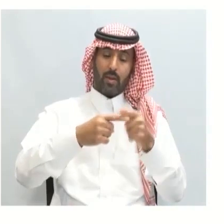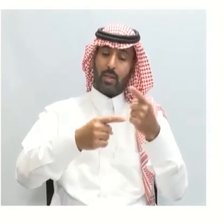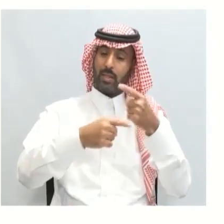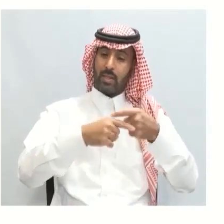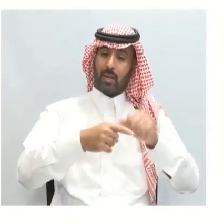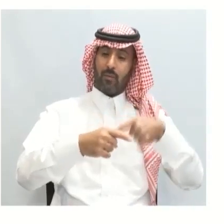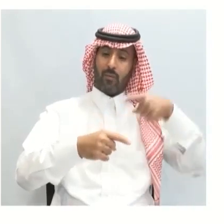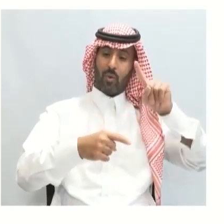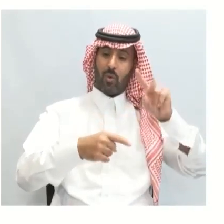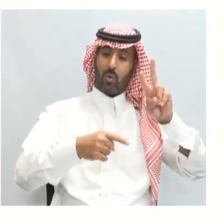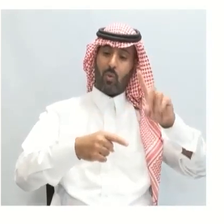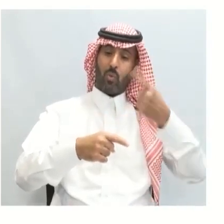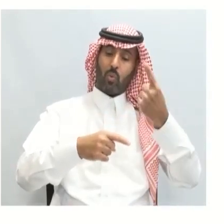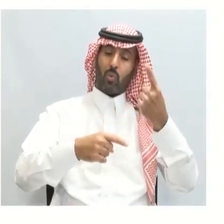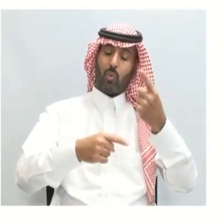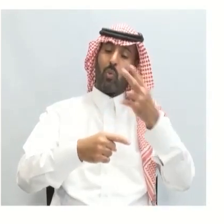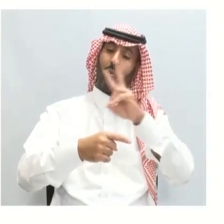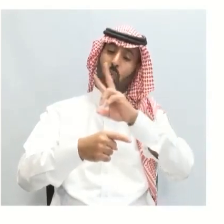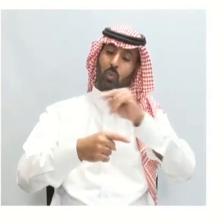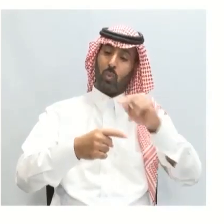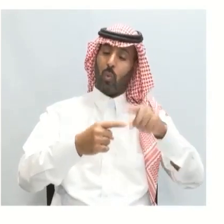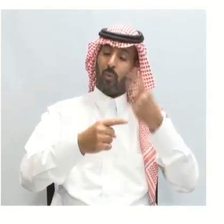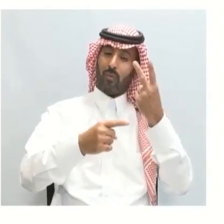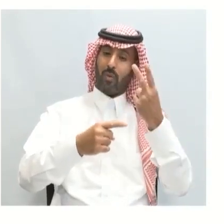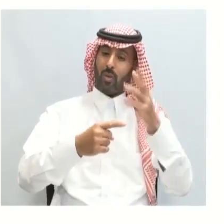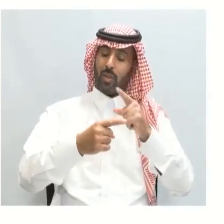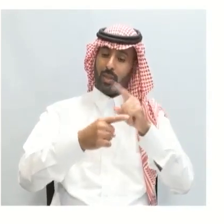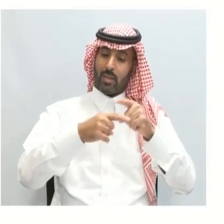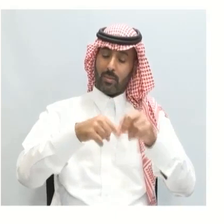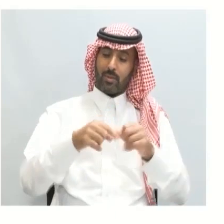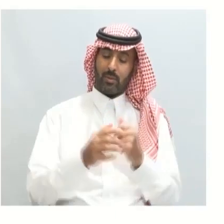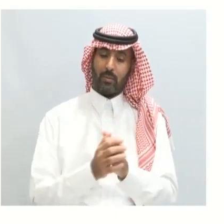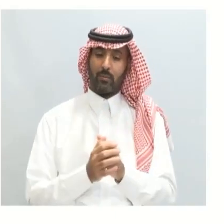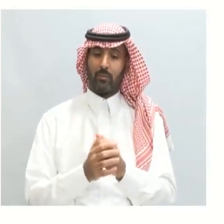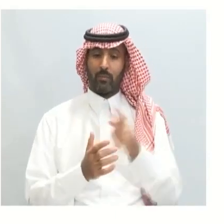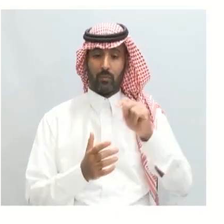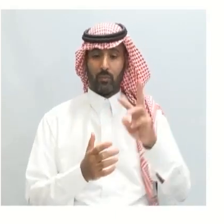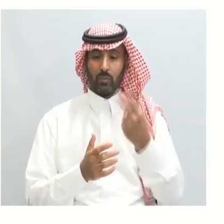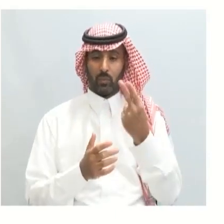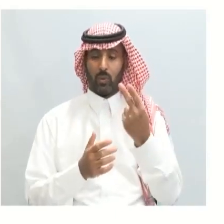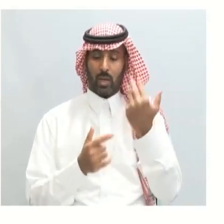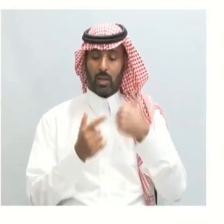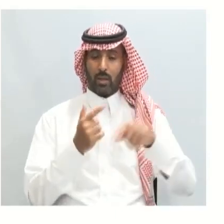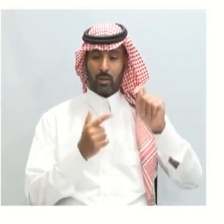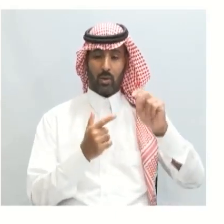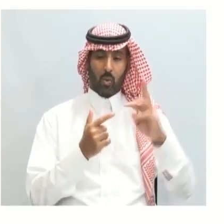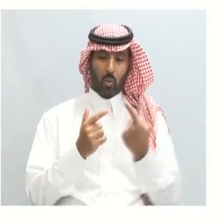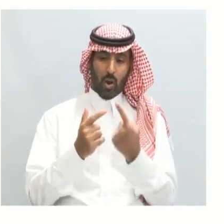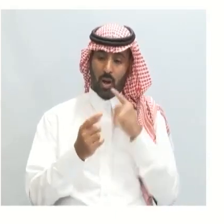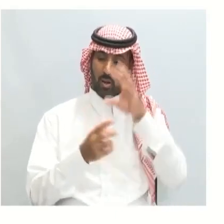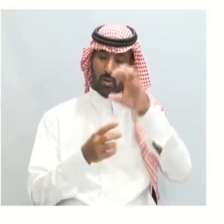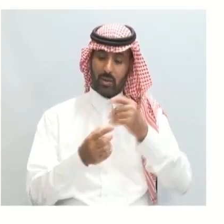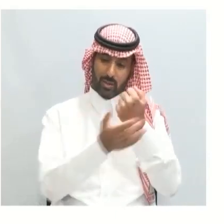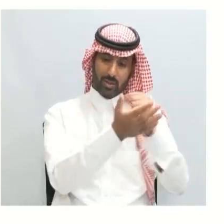تساوي الفي 1 مضروبه في كسر تي 2 على التي 1 وانا اقول دائما ان تكون المتغيرات